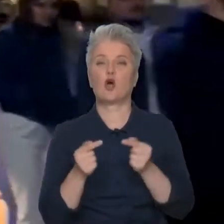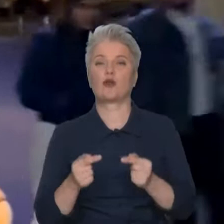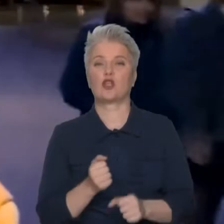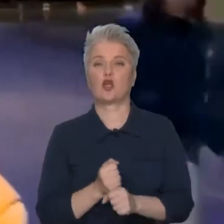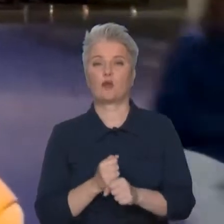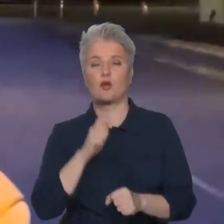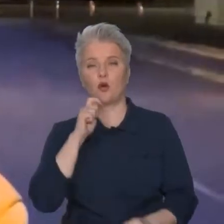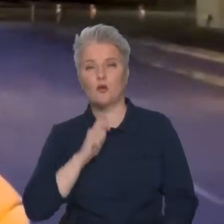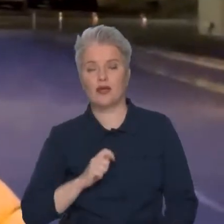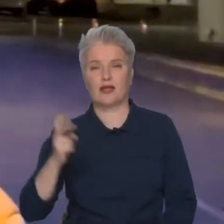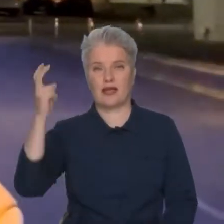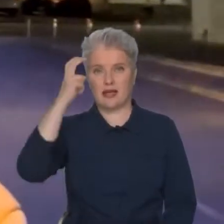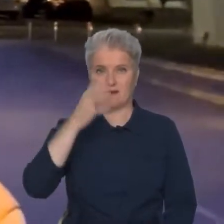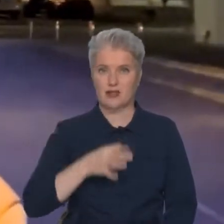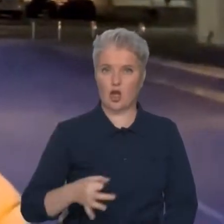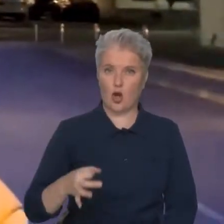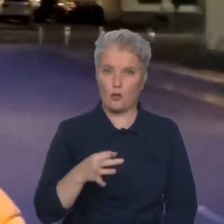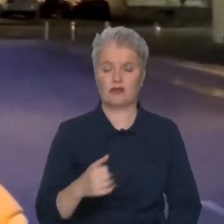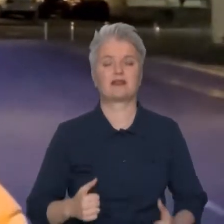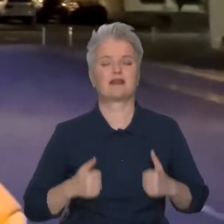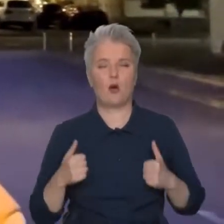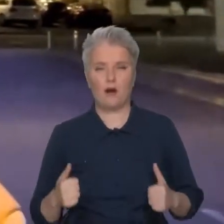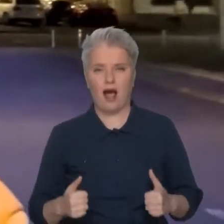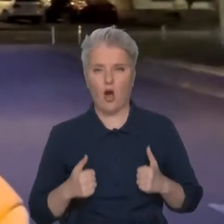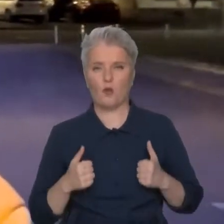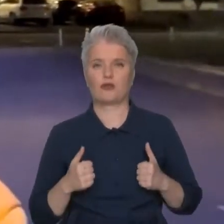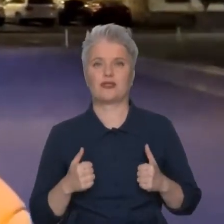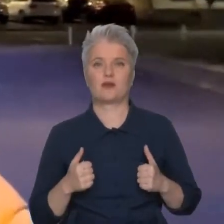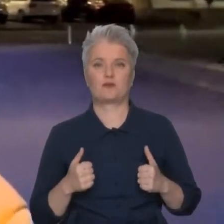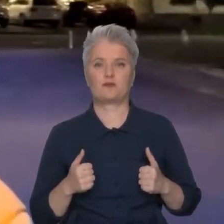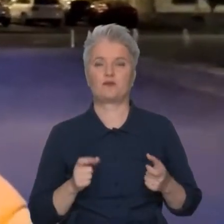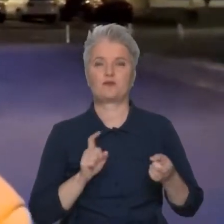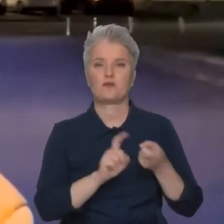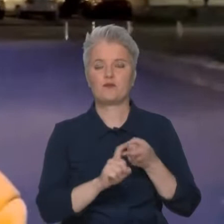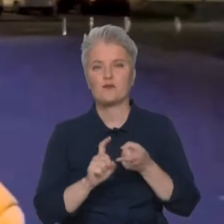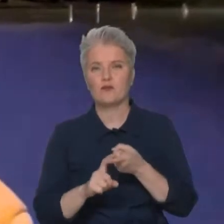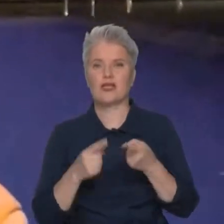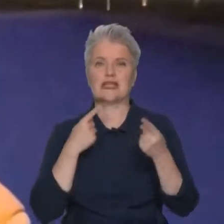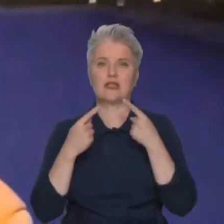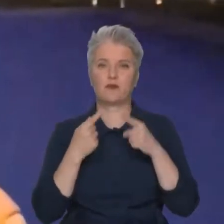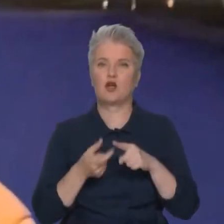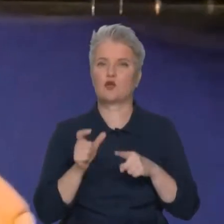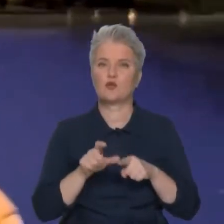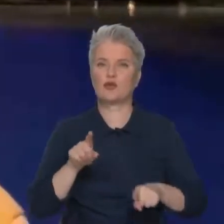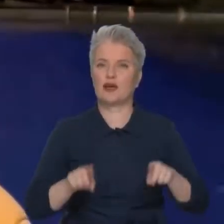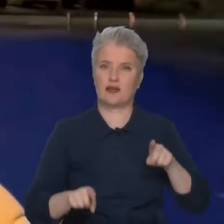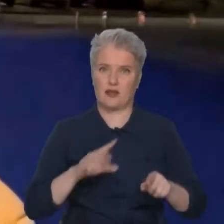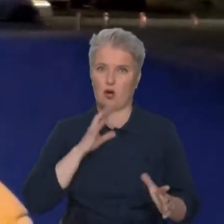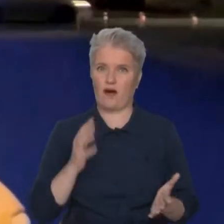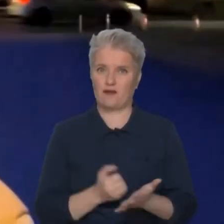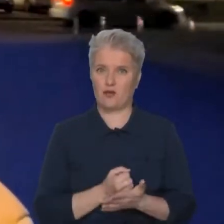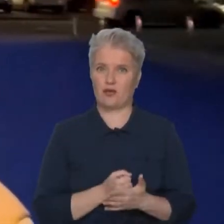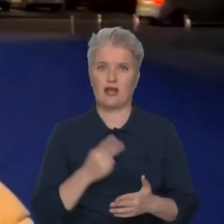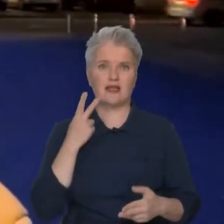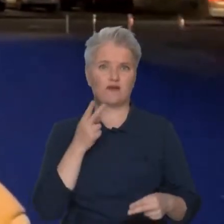в Україні, в Київській області, там намагаємося, в принципі, контактувати, спілкуватися. Це дуже рідко виходить, майже